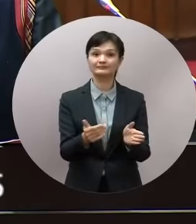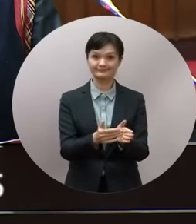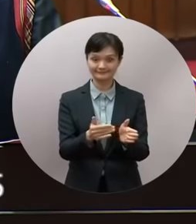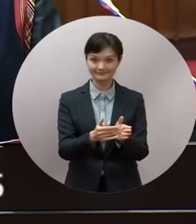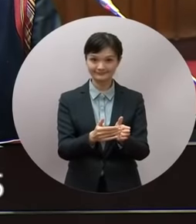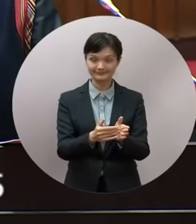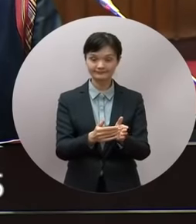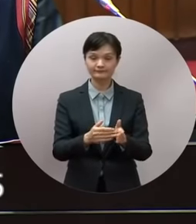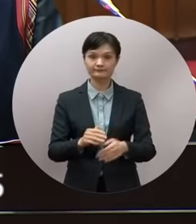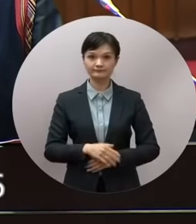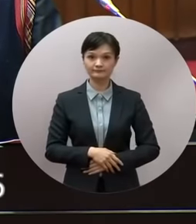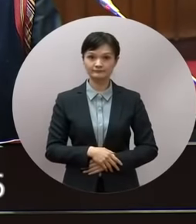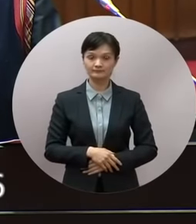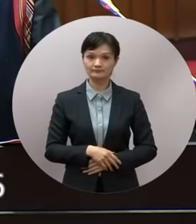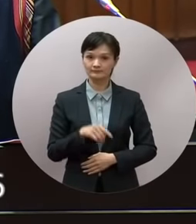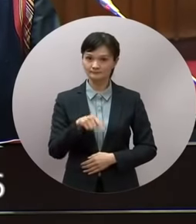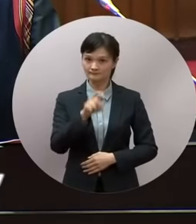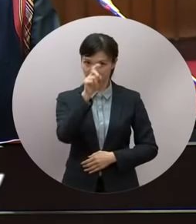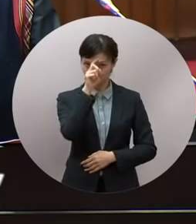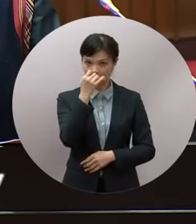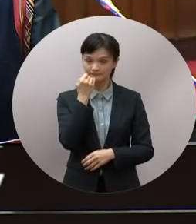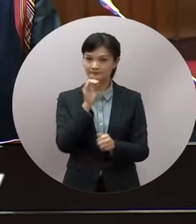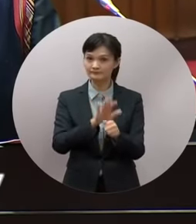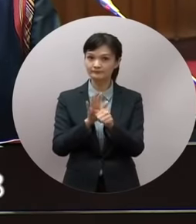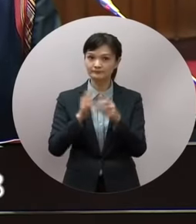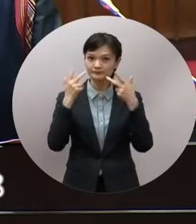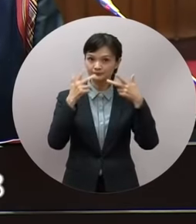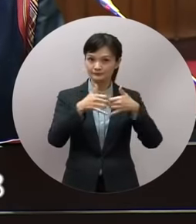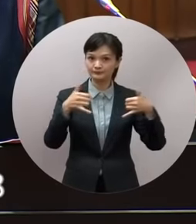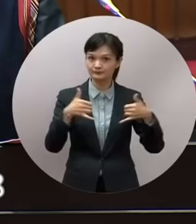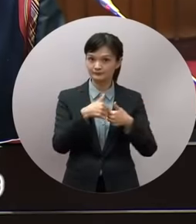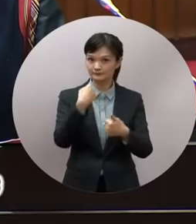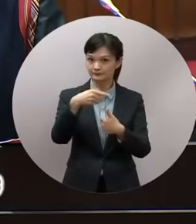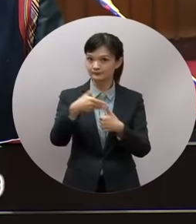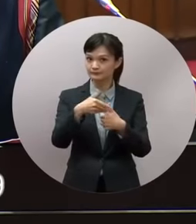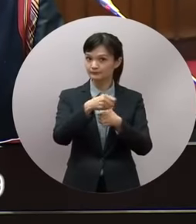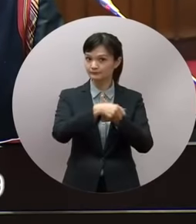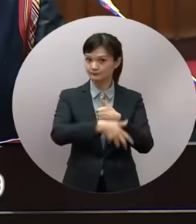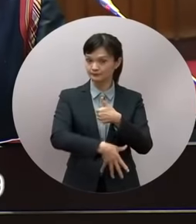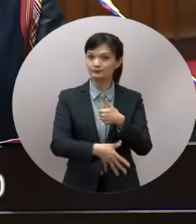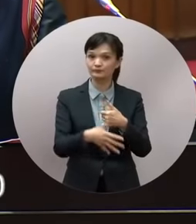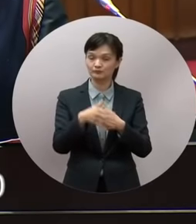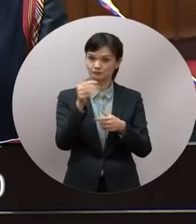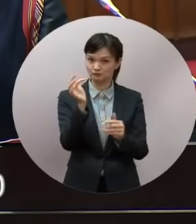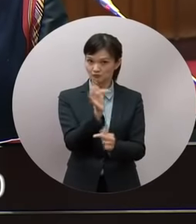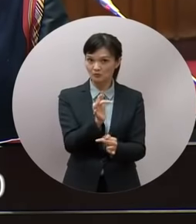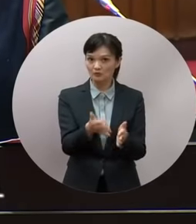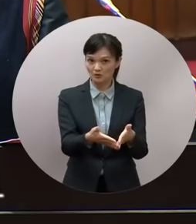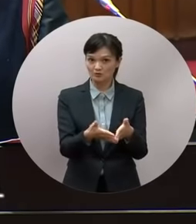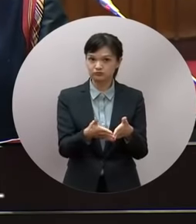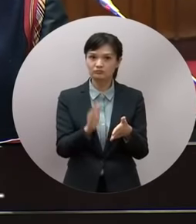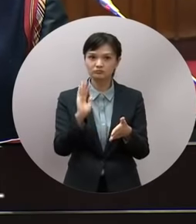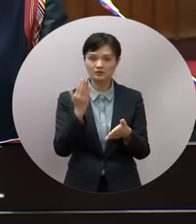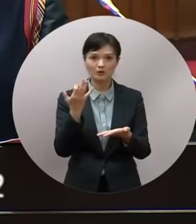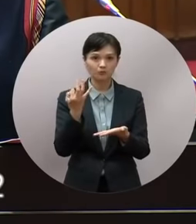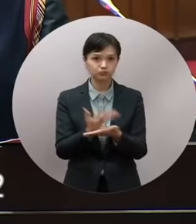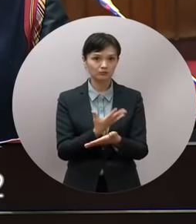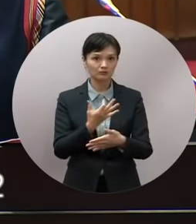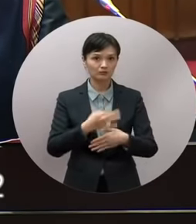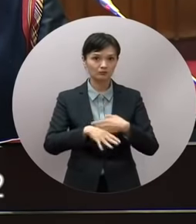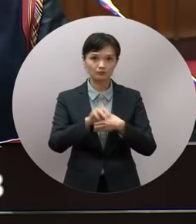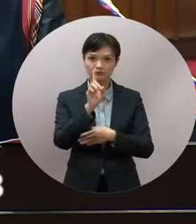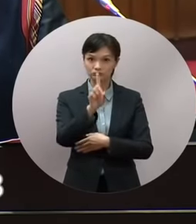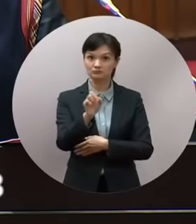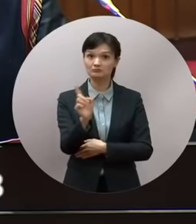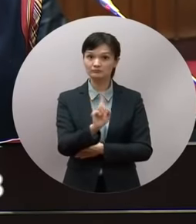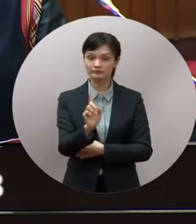是为了要完成建构完整的原住民族教育体系做基础。而这个目标最后一块拼图，就是我现在要